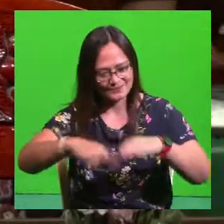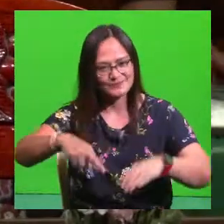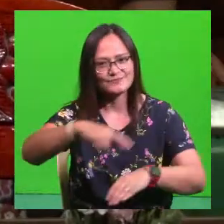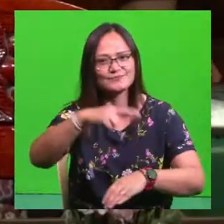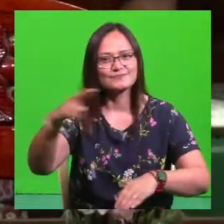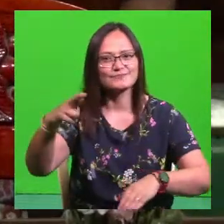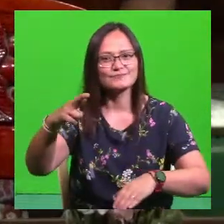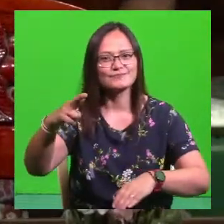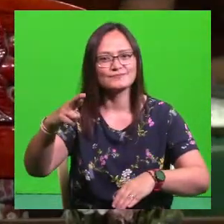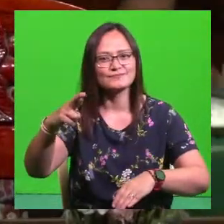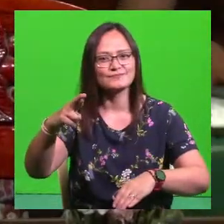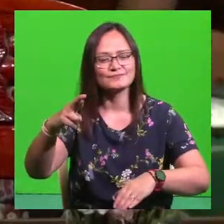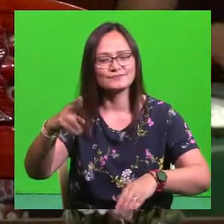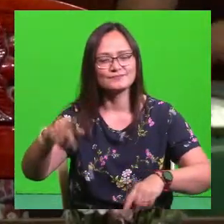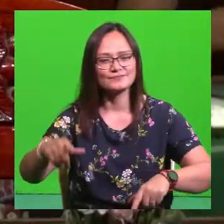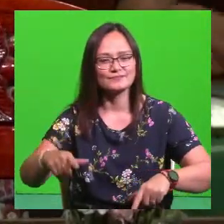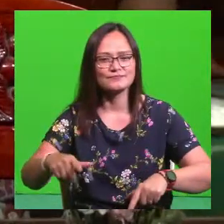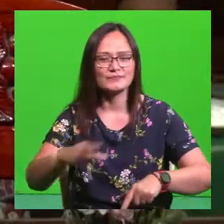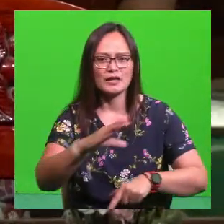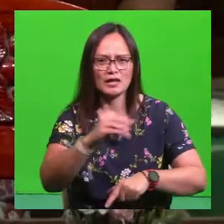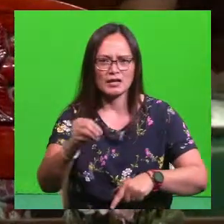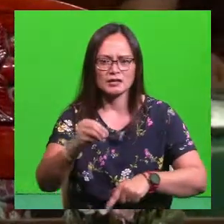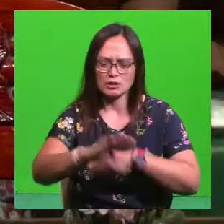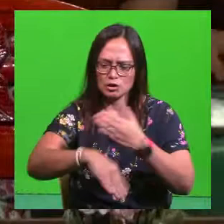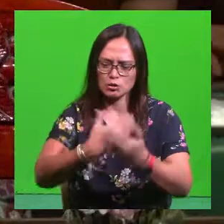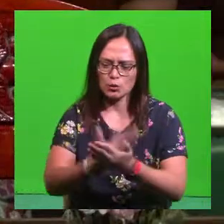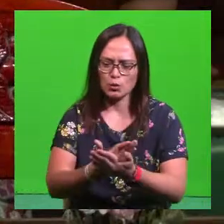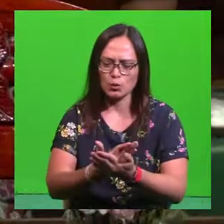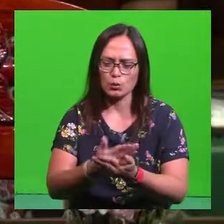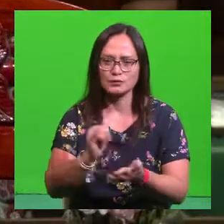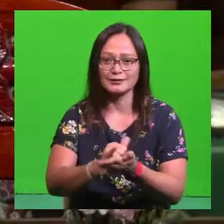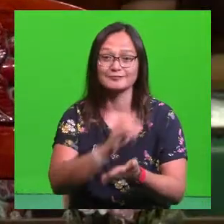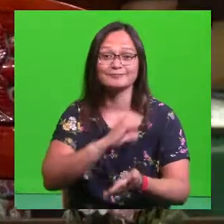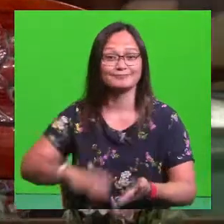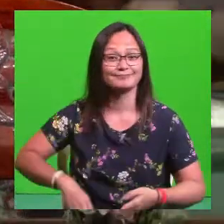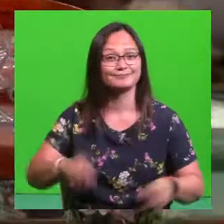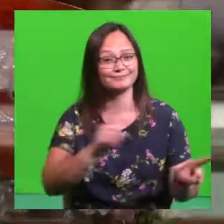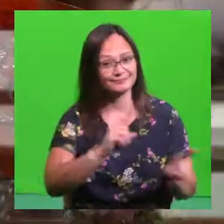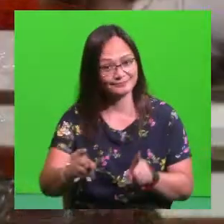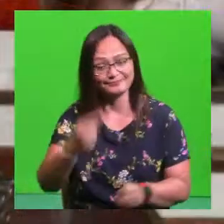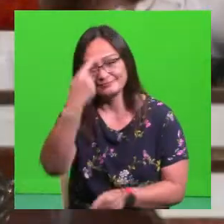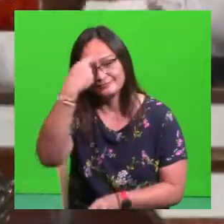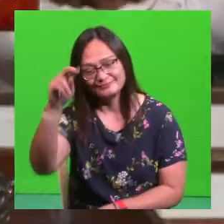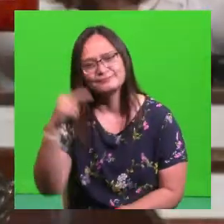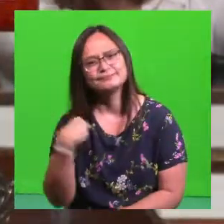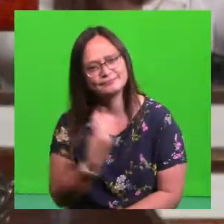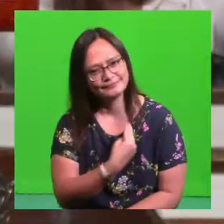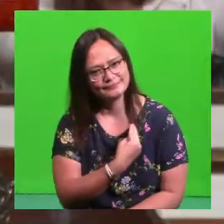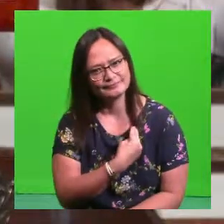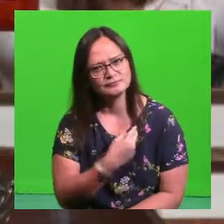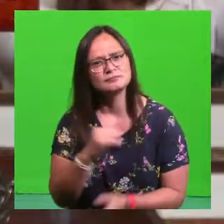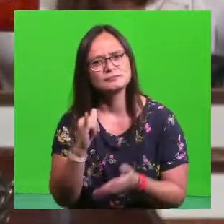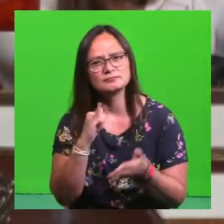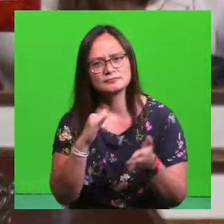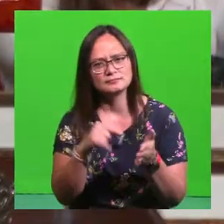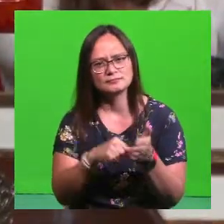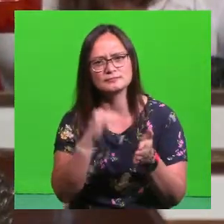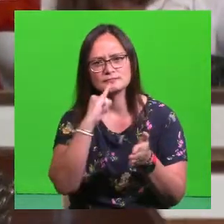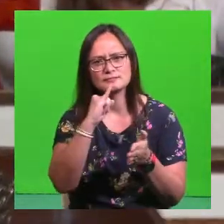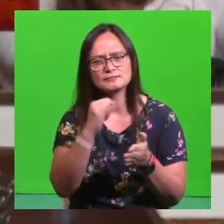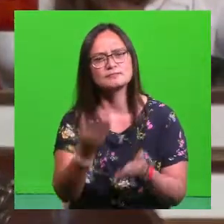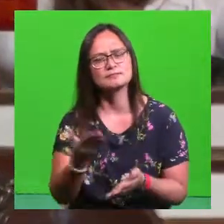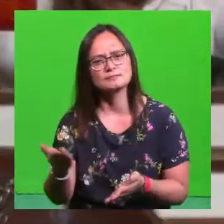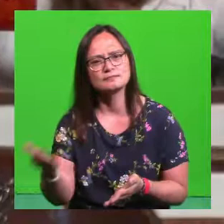ng Panginoon para sa atin. Ito'y bagay na kahit sa mga disipulo po nung araw, kahit